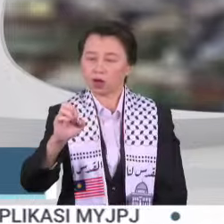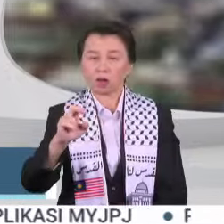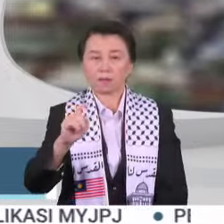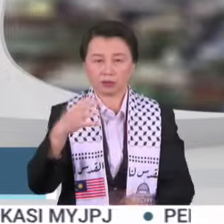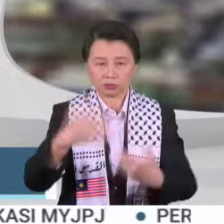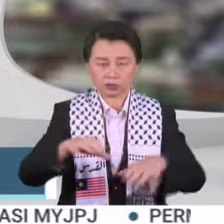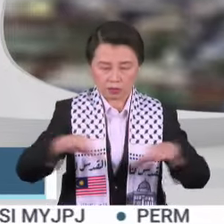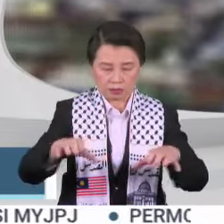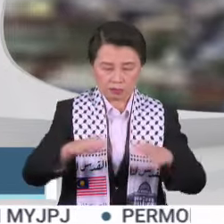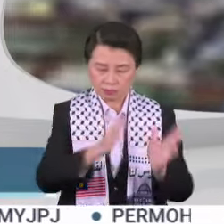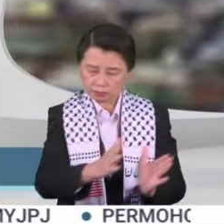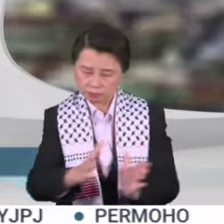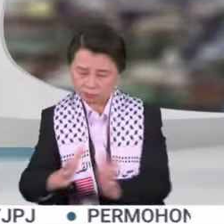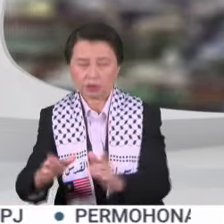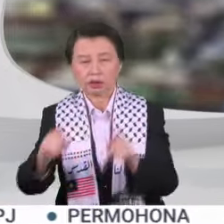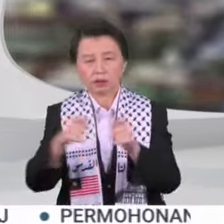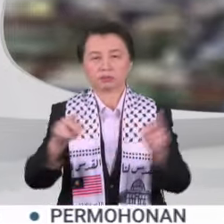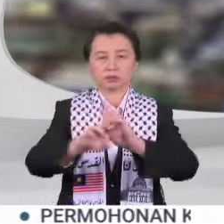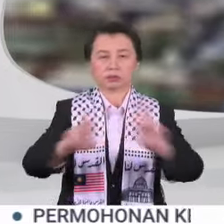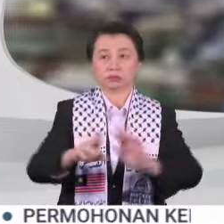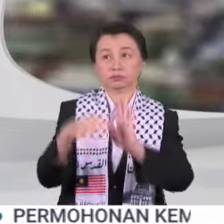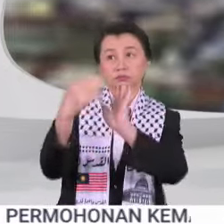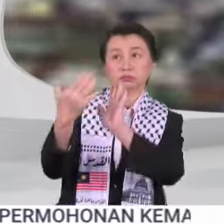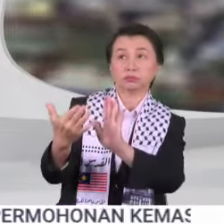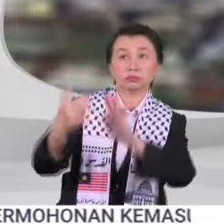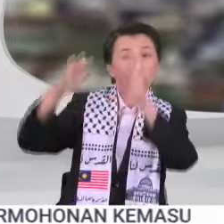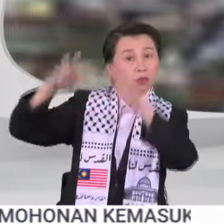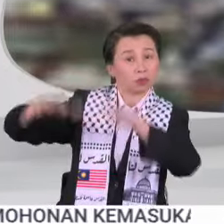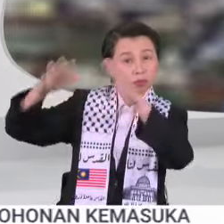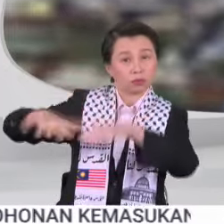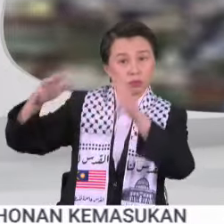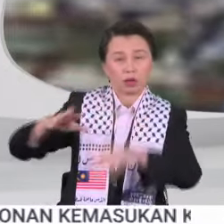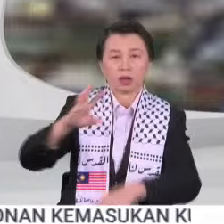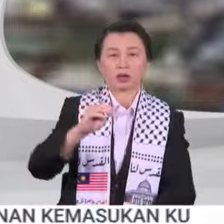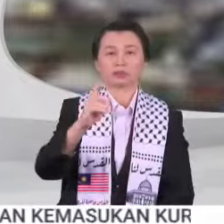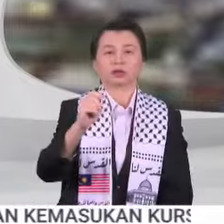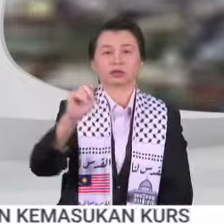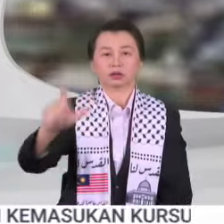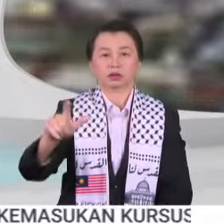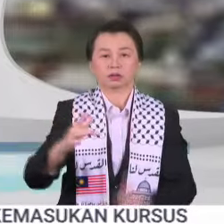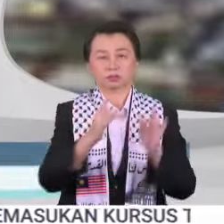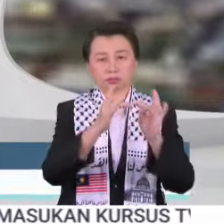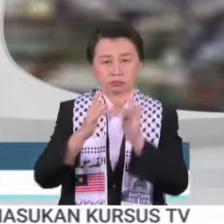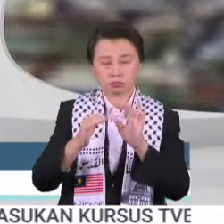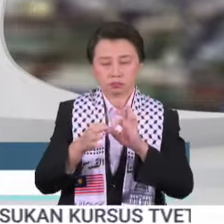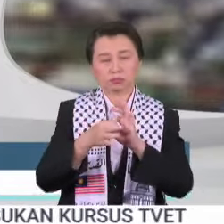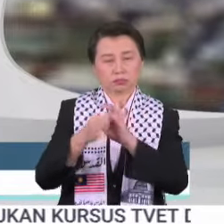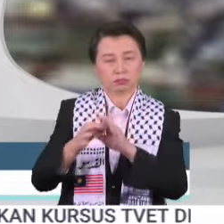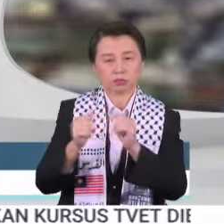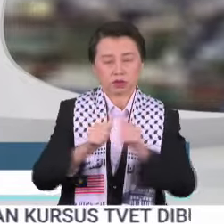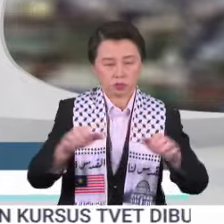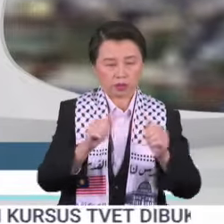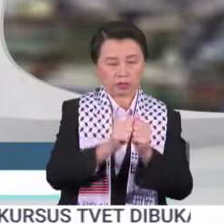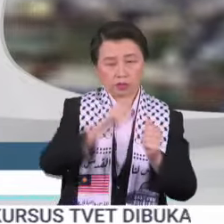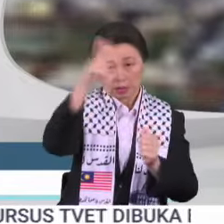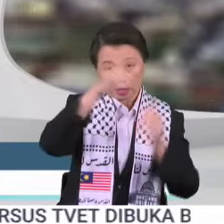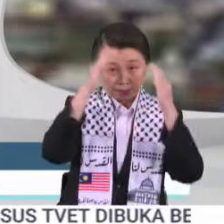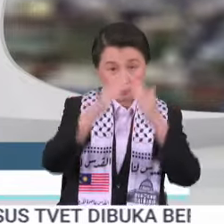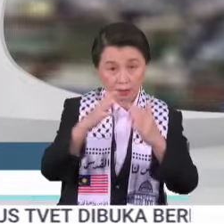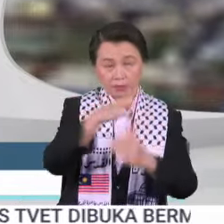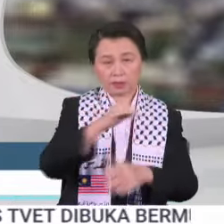merangka beberapa strategi sebagai persiapan menghadapi monsun timur laut MTL. Koordinasi tersebut dibuat bersama Kerajaan Negeri